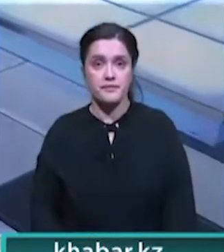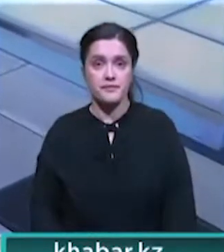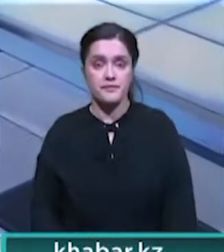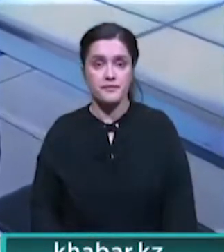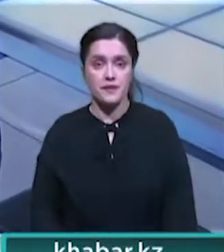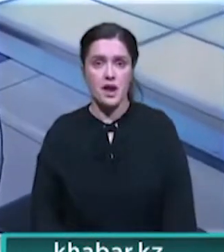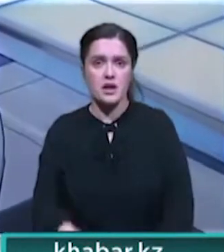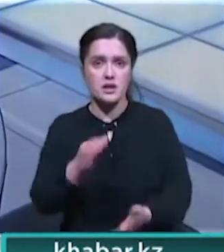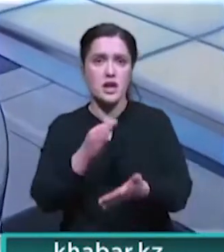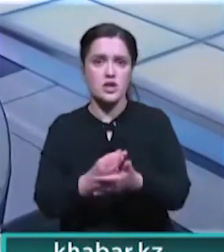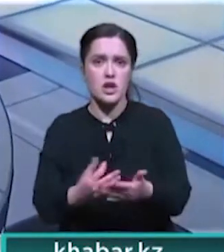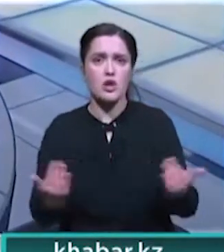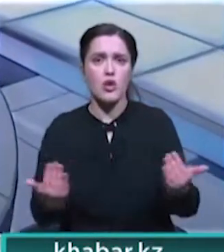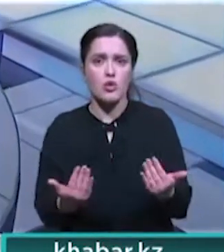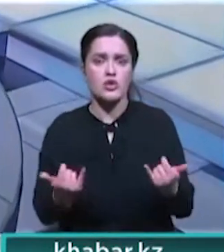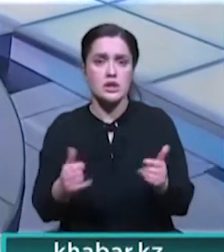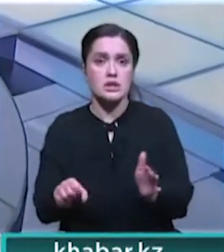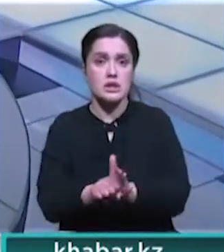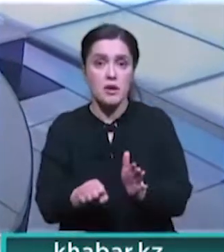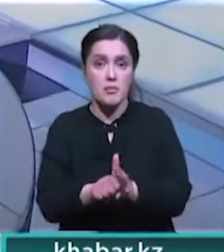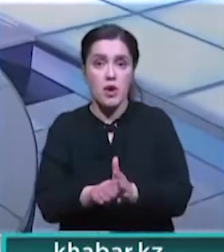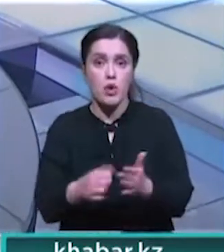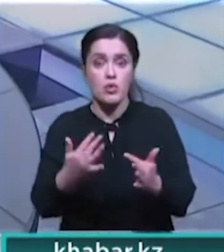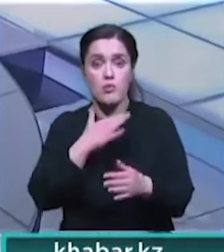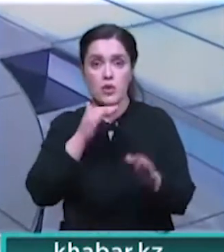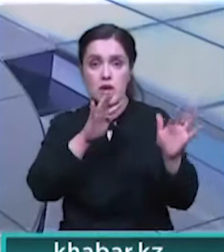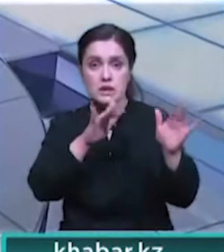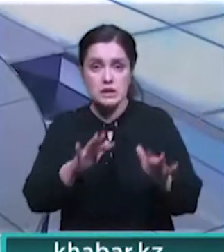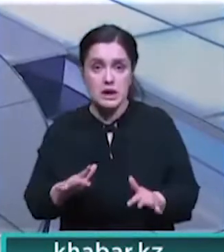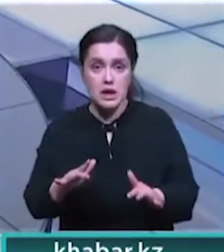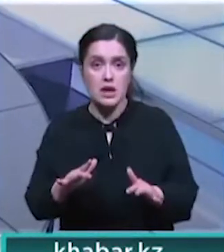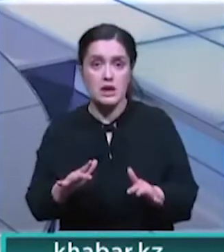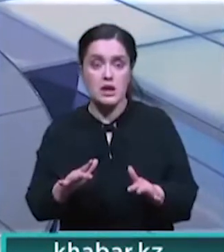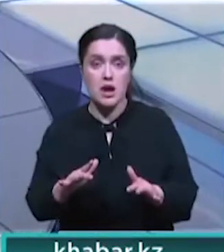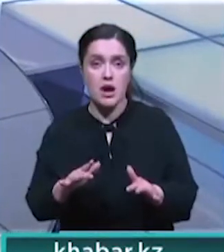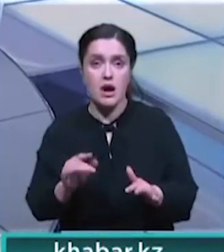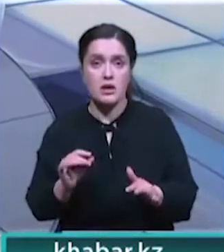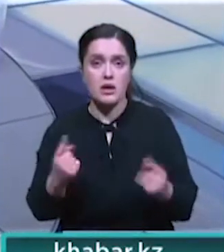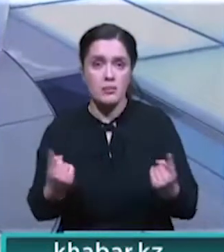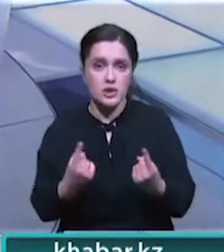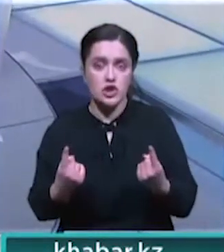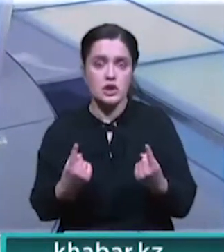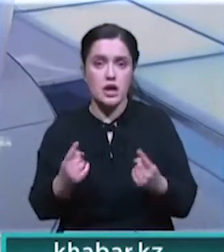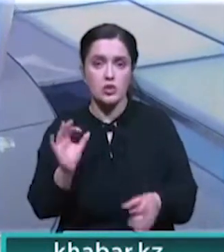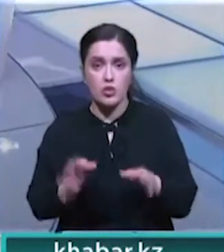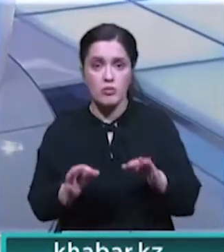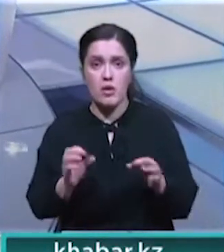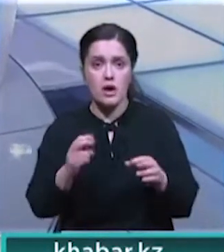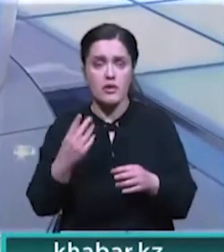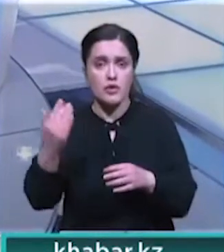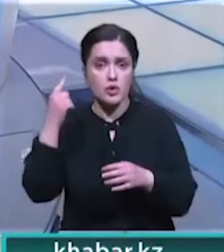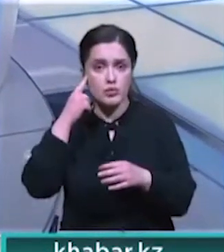прийти. Скажите, какой выдалась нынешняя зима, насколько много снега от обычной нормы и как вы